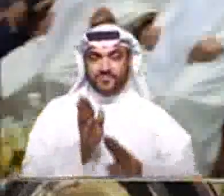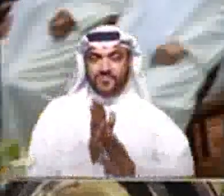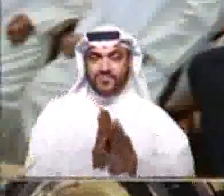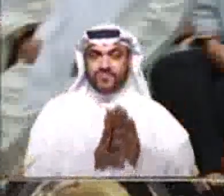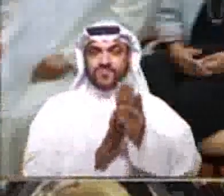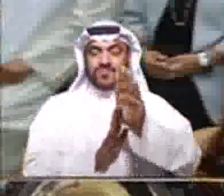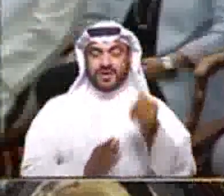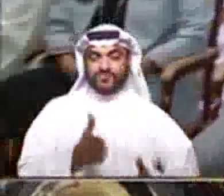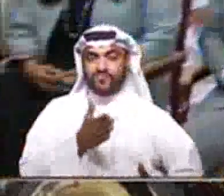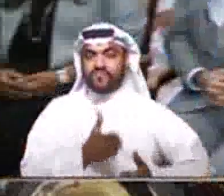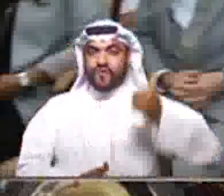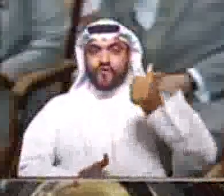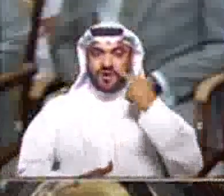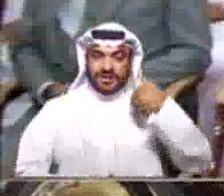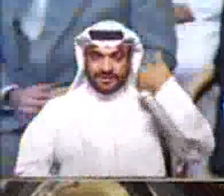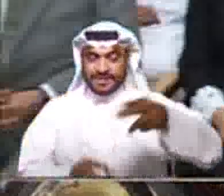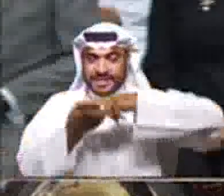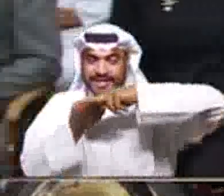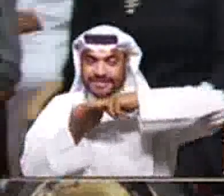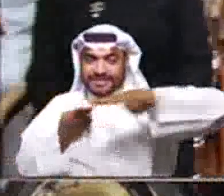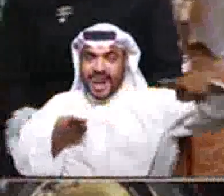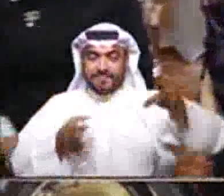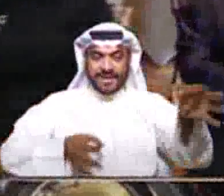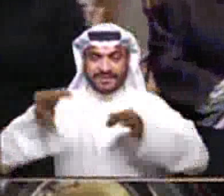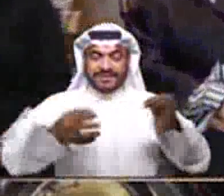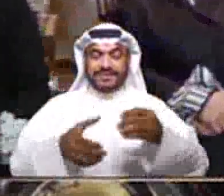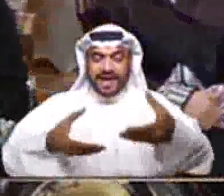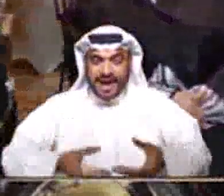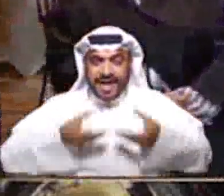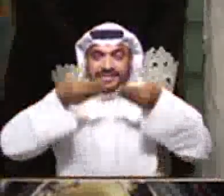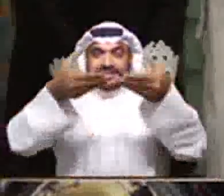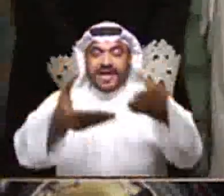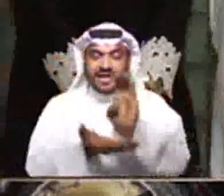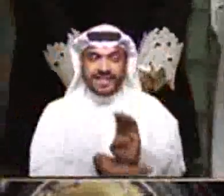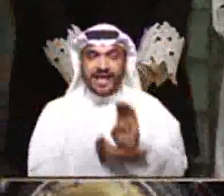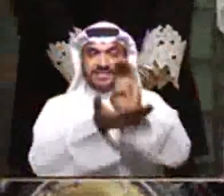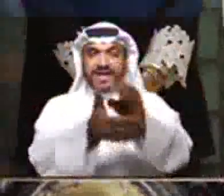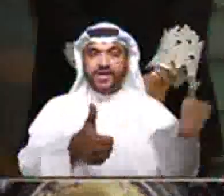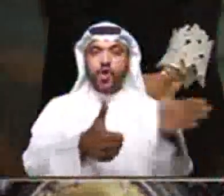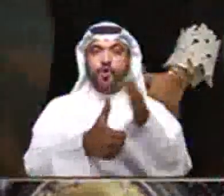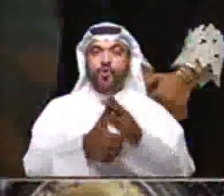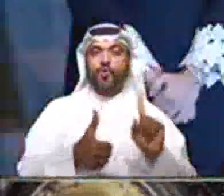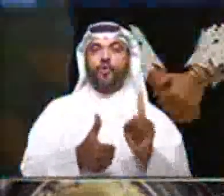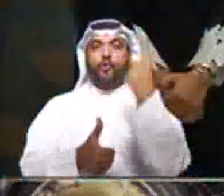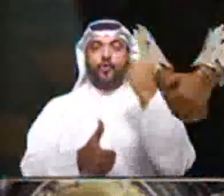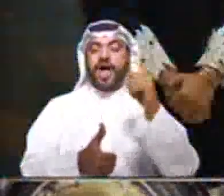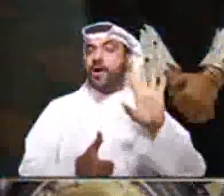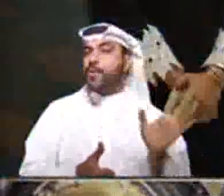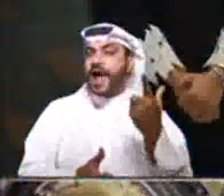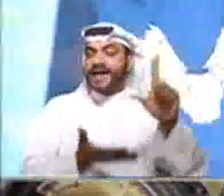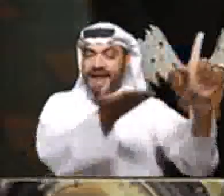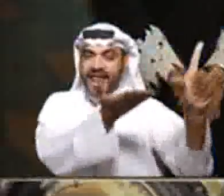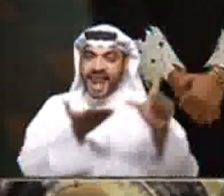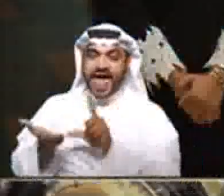فريق مهندسون من أجل السلام على الجائزة الأولى كأفضل تصميم وحدة سكنية للاجئين الصوماليين في